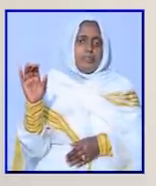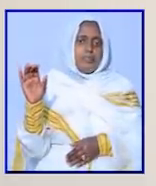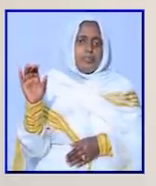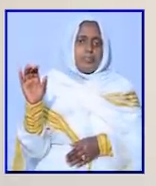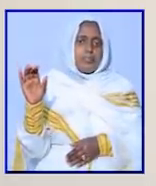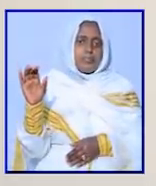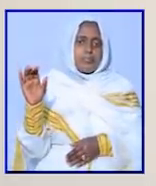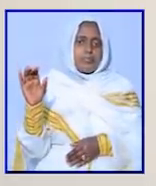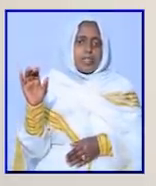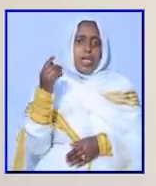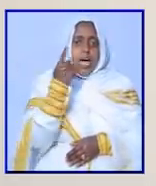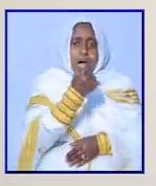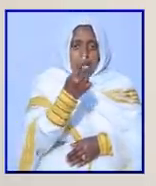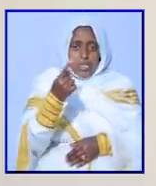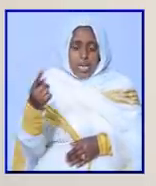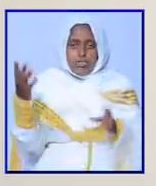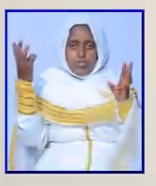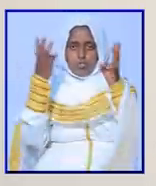የሰማቸው